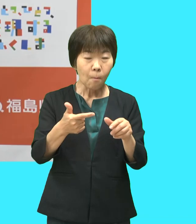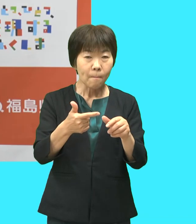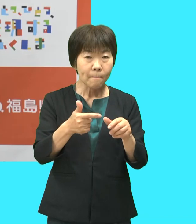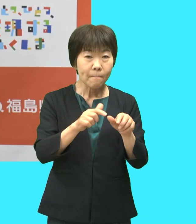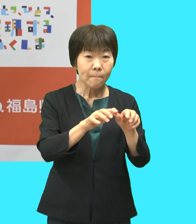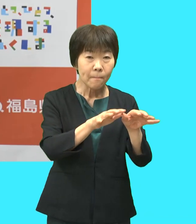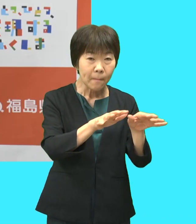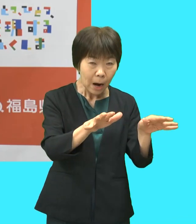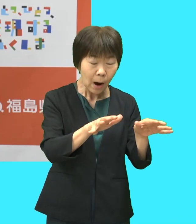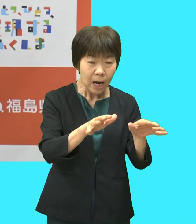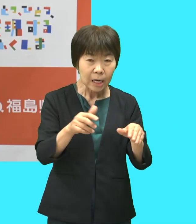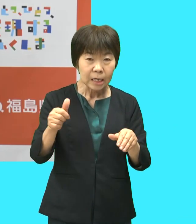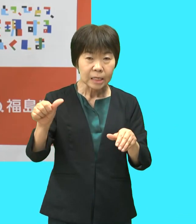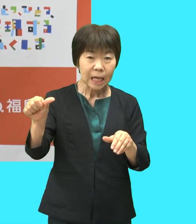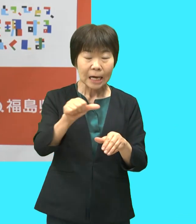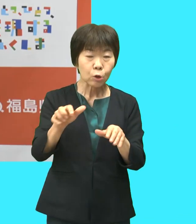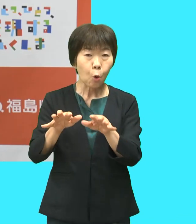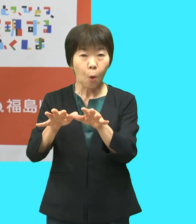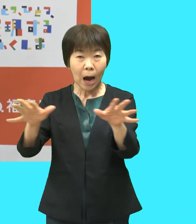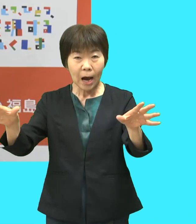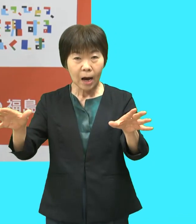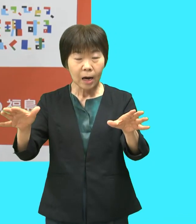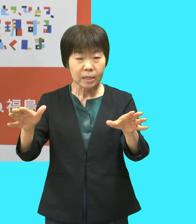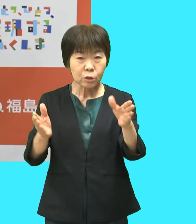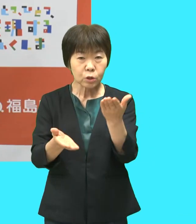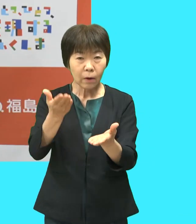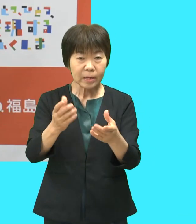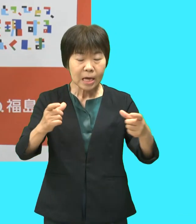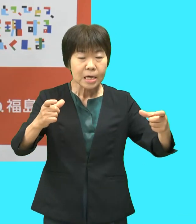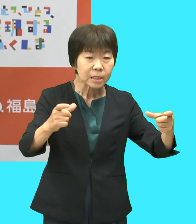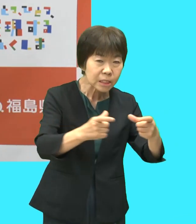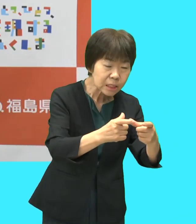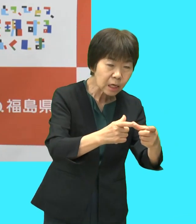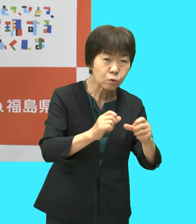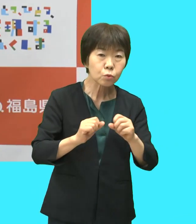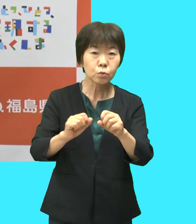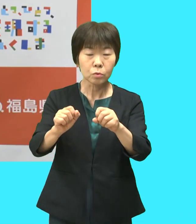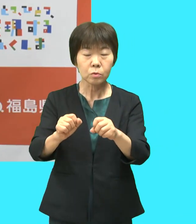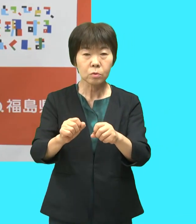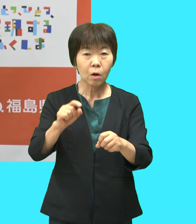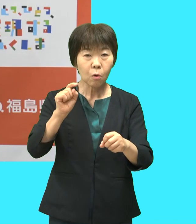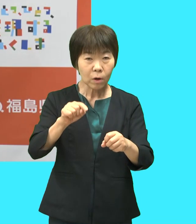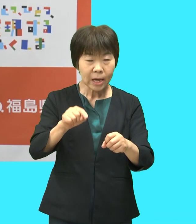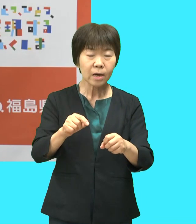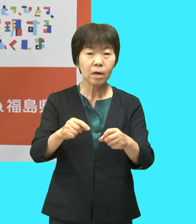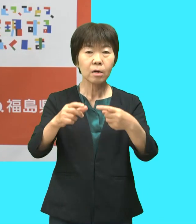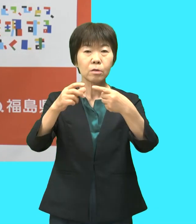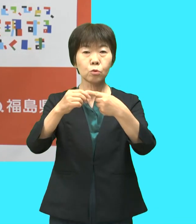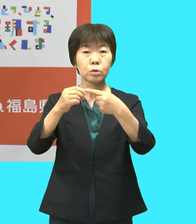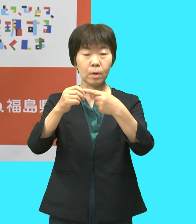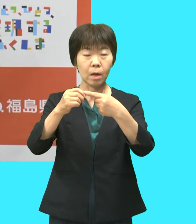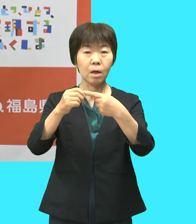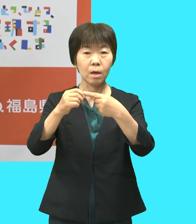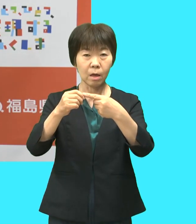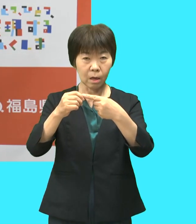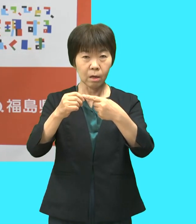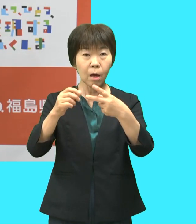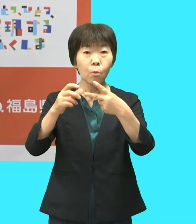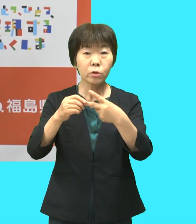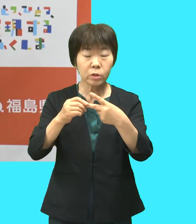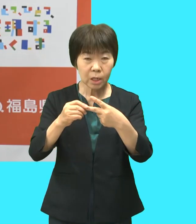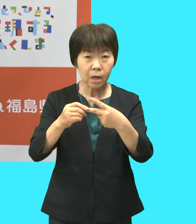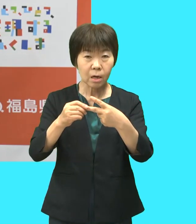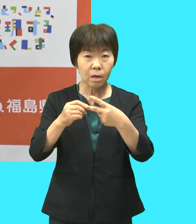波よりも低いものにしていくこと、これが一つ目の両輪の一つです。そしてもう一つ